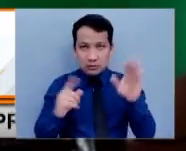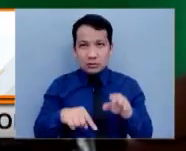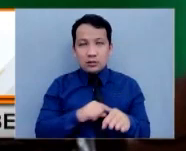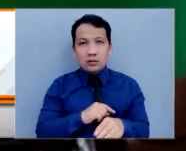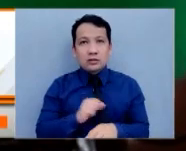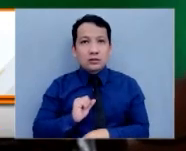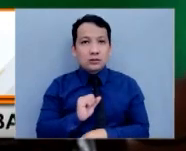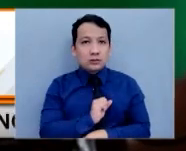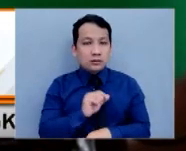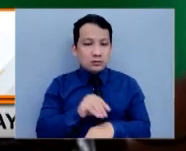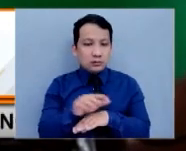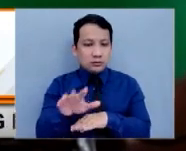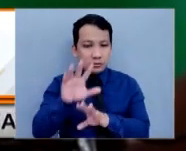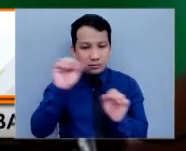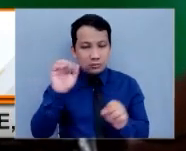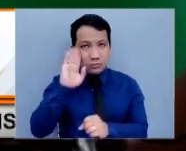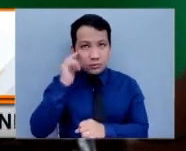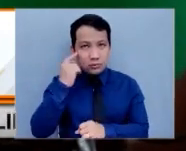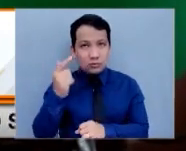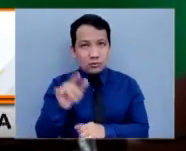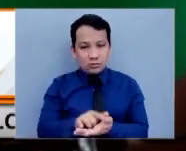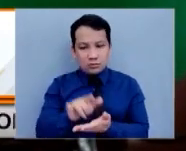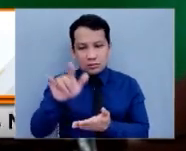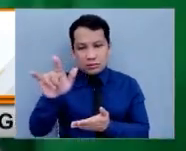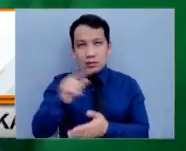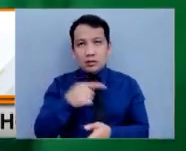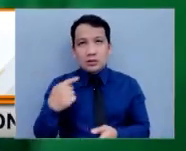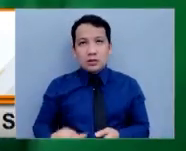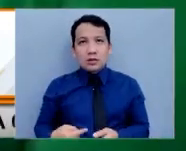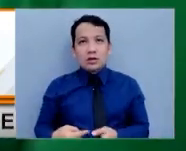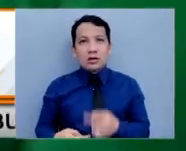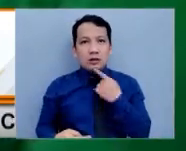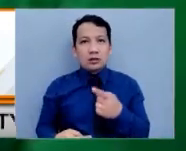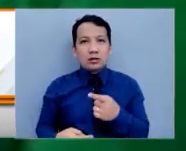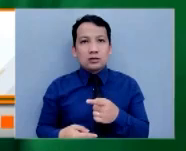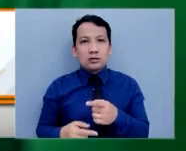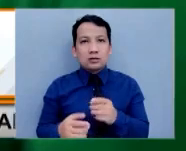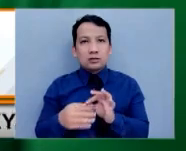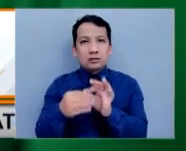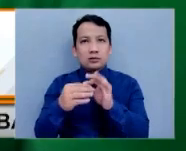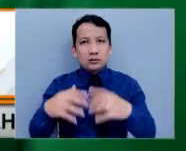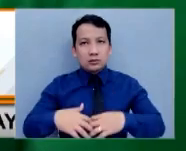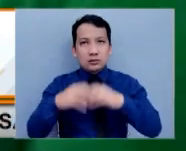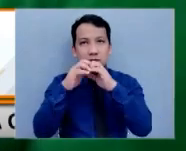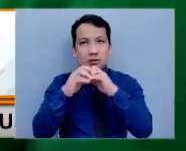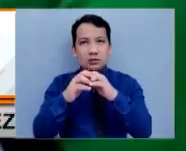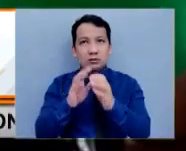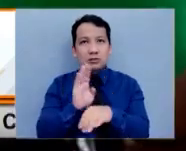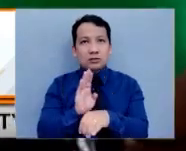dating Special Advisor to the President Bongo, lumipad talaga pa China si Duterte para sa inaugurasyon ng isang school building na pinangalanan sa kanyang